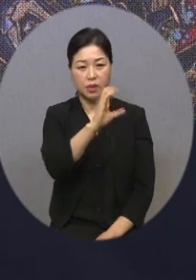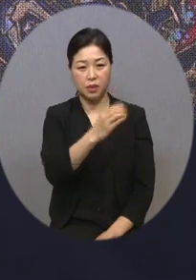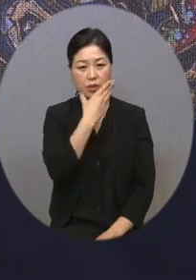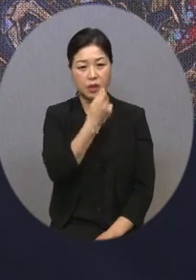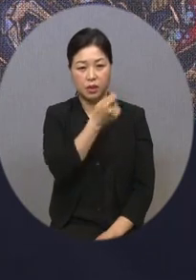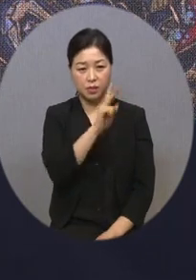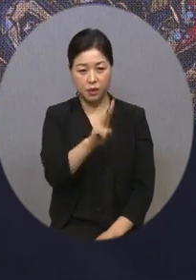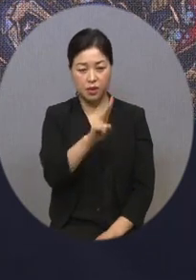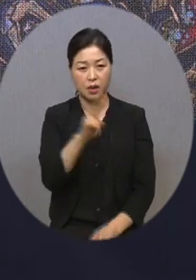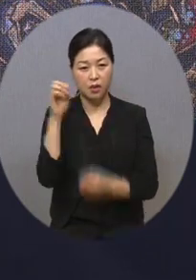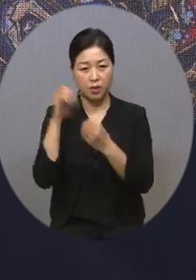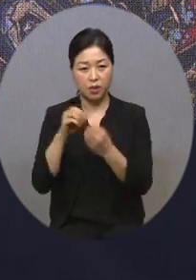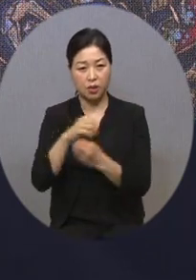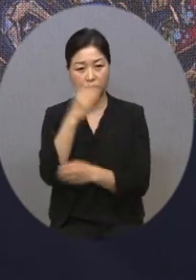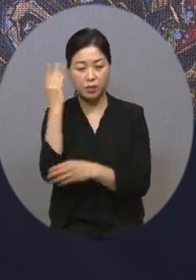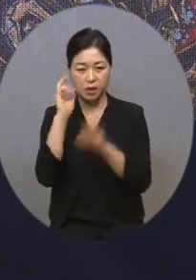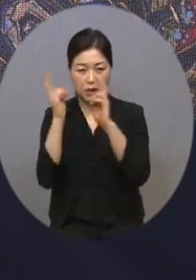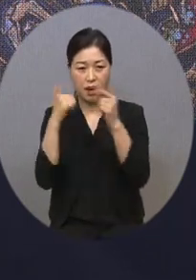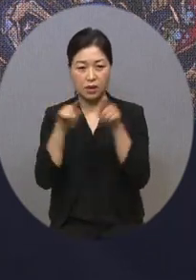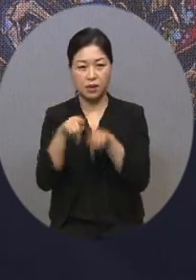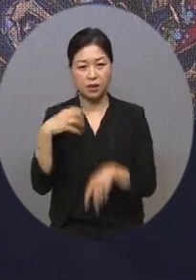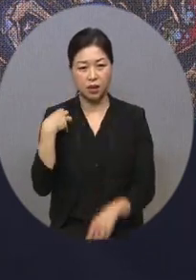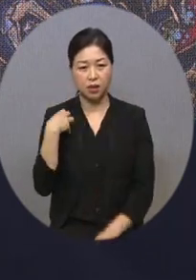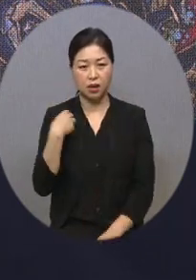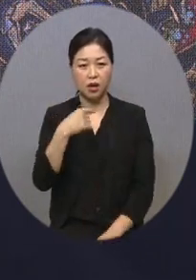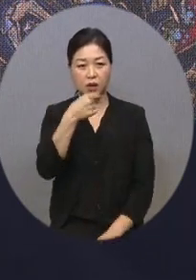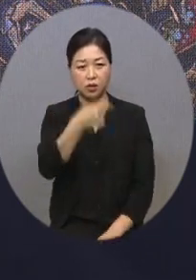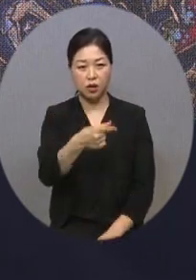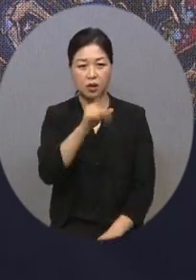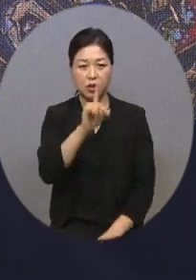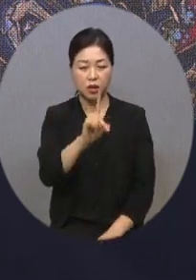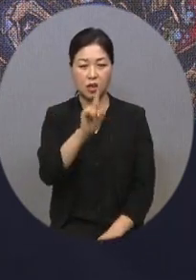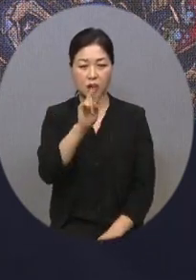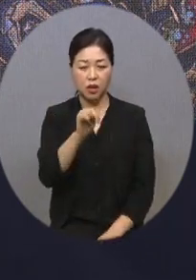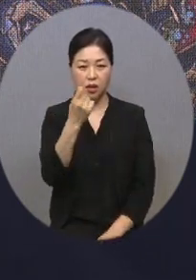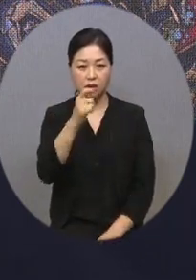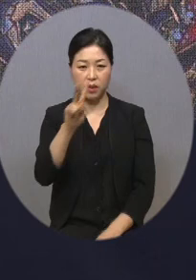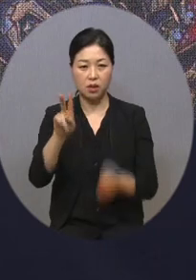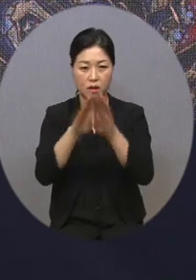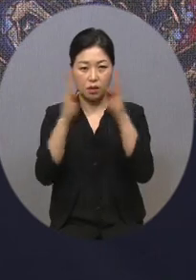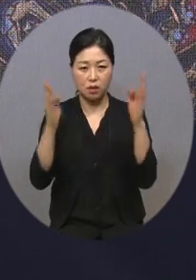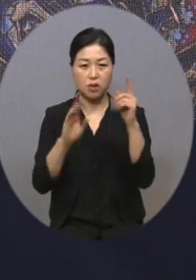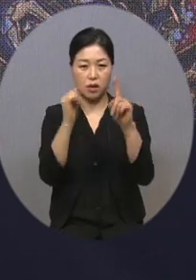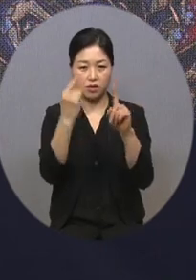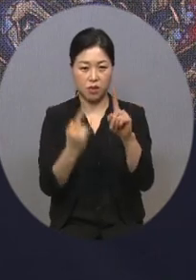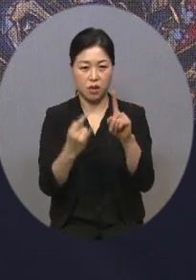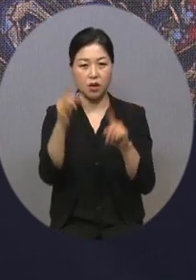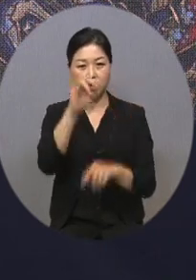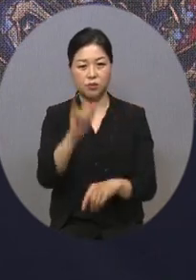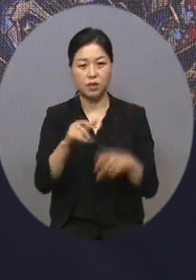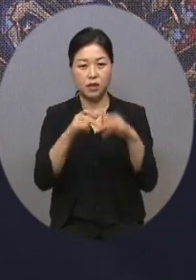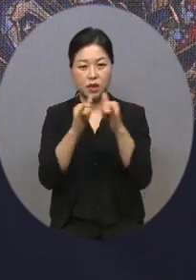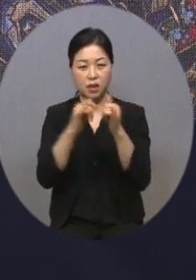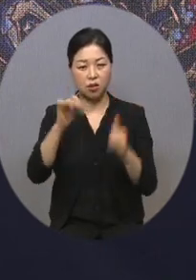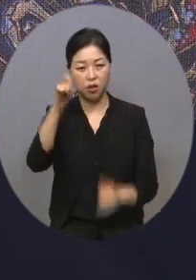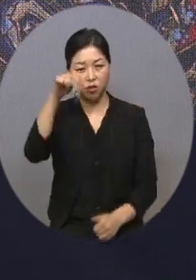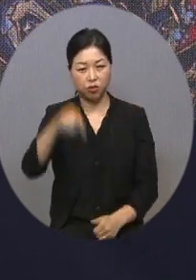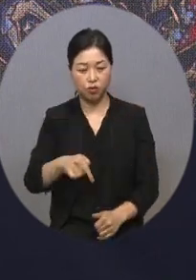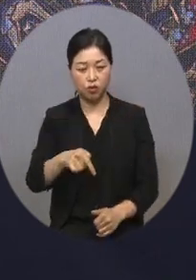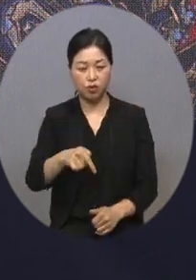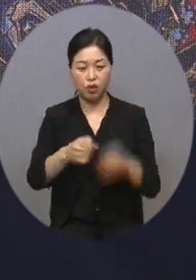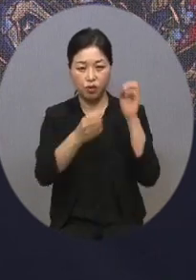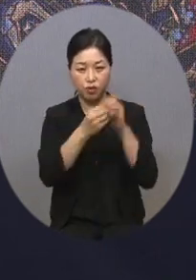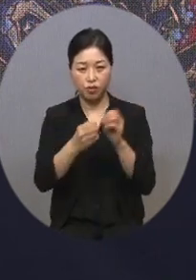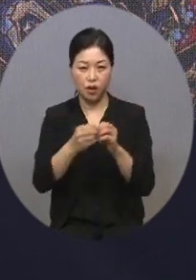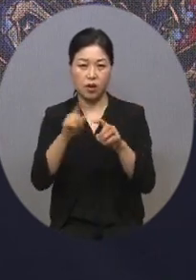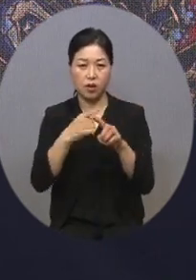국악신문사가 공동주최하고 GDN TV에서 주관하는 제1회 전국장애인 선우 국악경연대회에서 가장 우수한